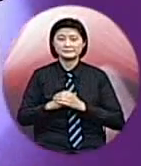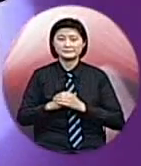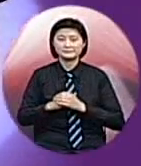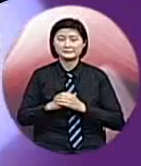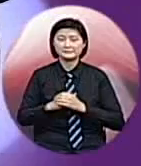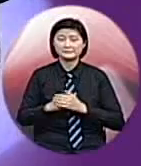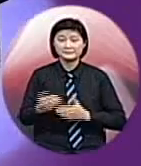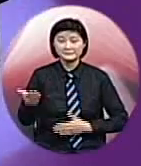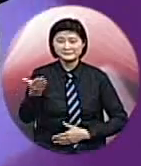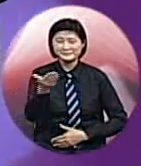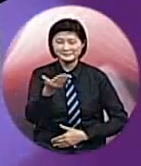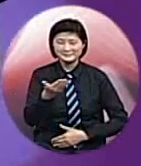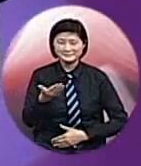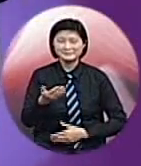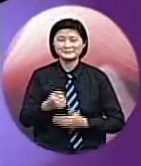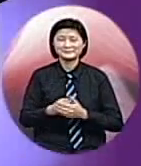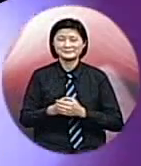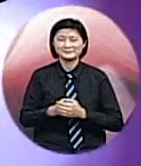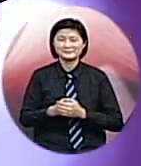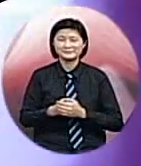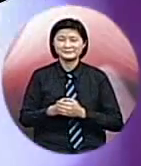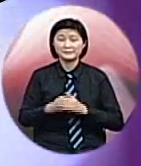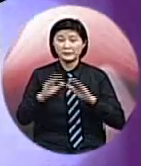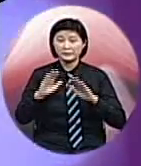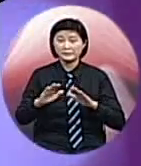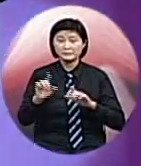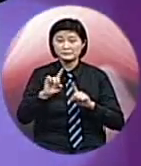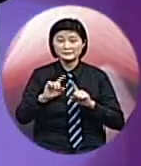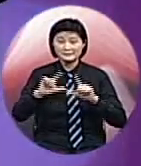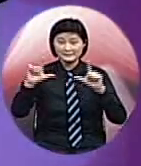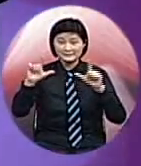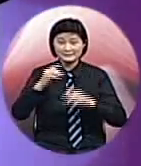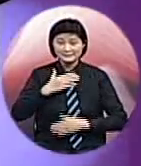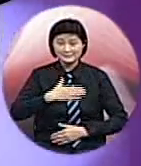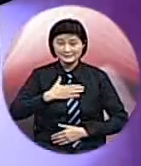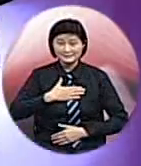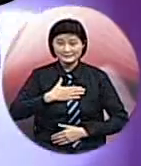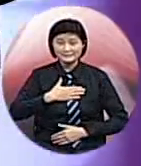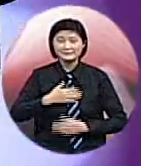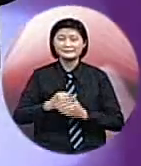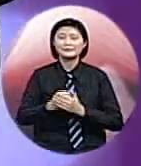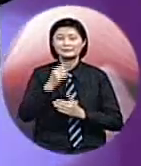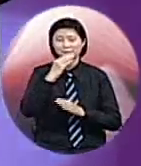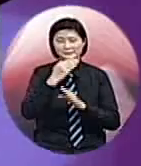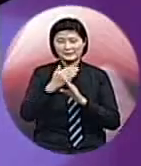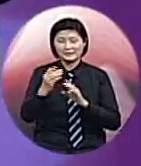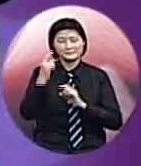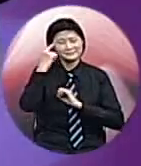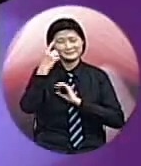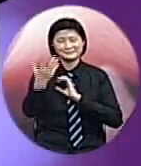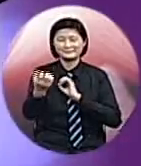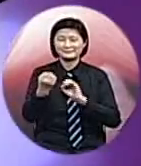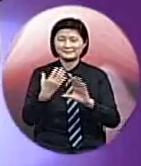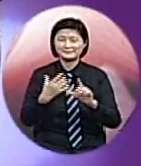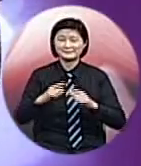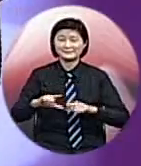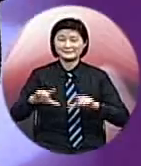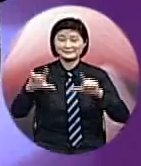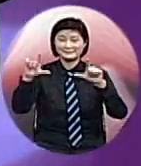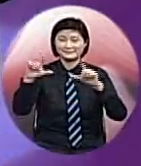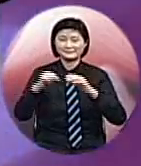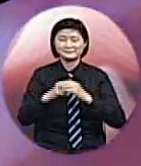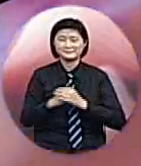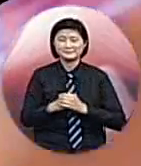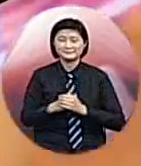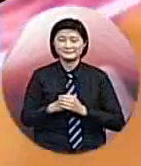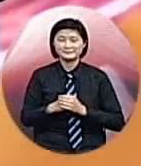있습니다. 여러분, 네. 오늘 또 뭐가 있는 날인지 아시죠? 오늘은 북한말 바로 알기 퀴즈가 있는